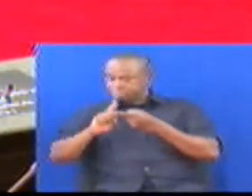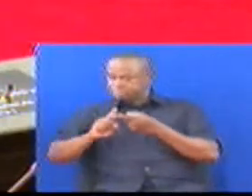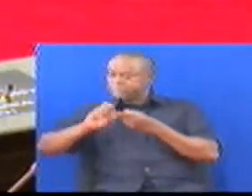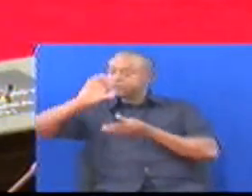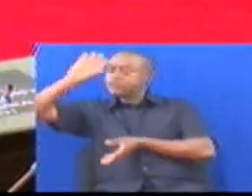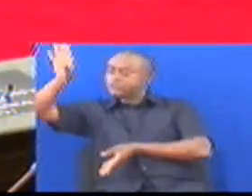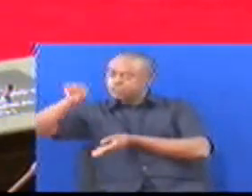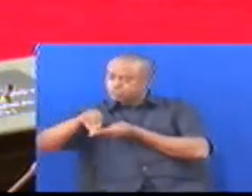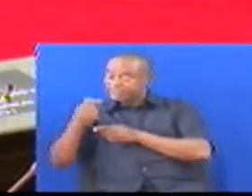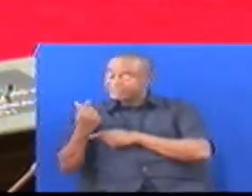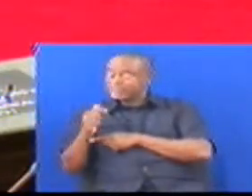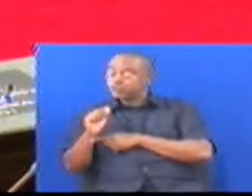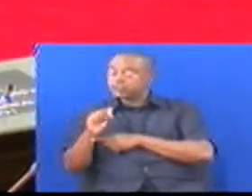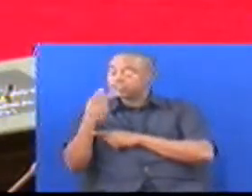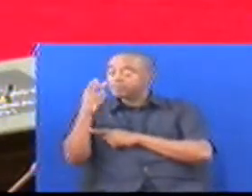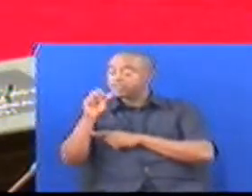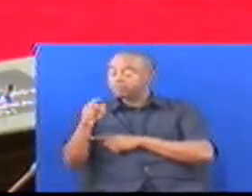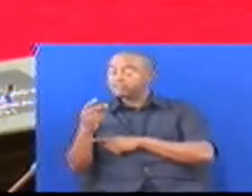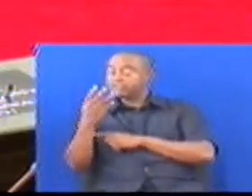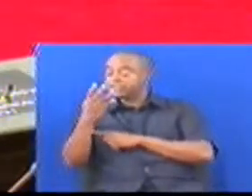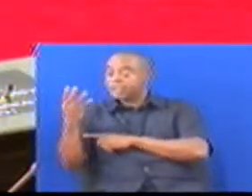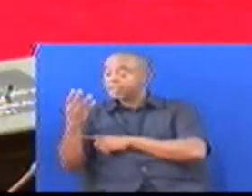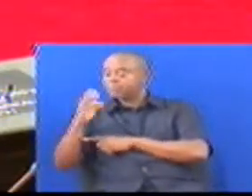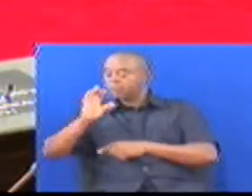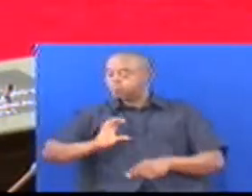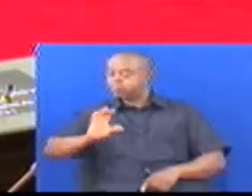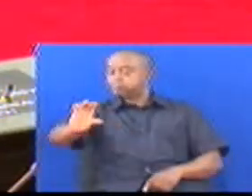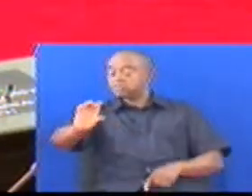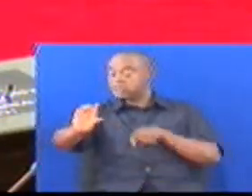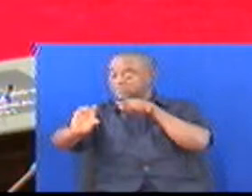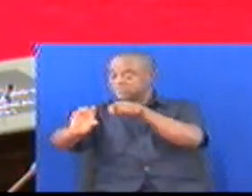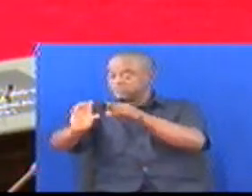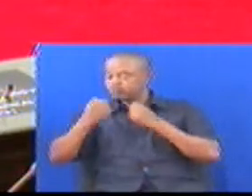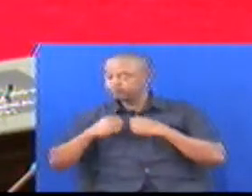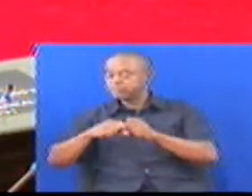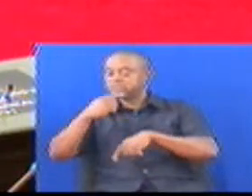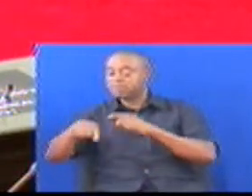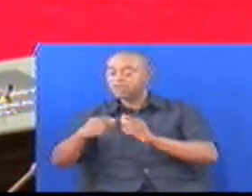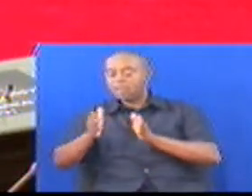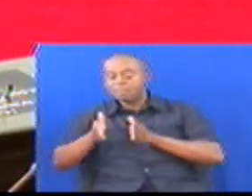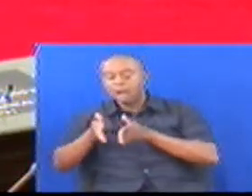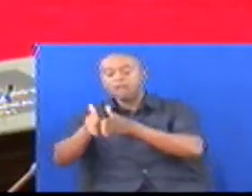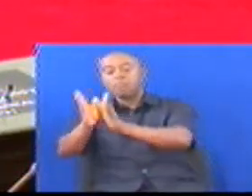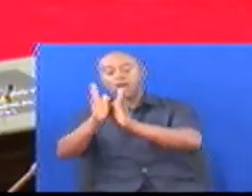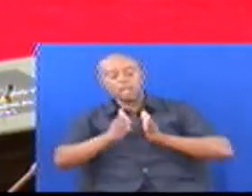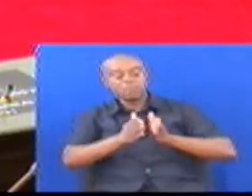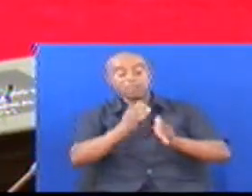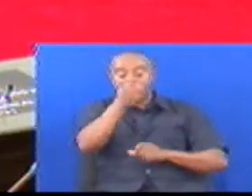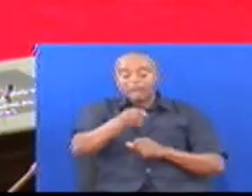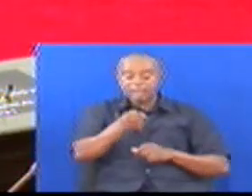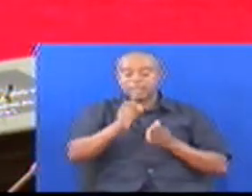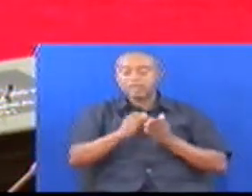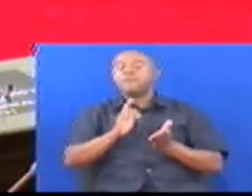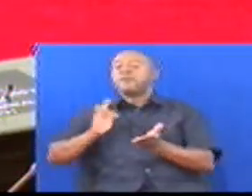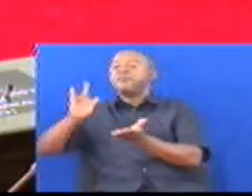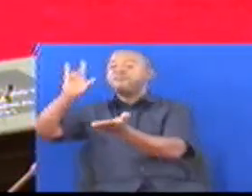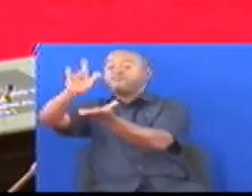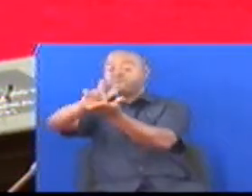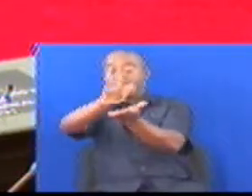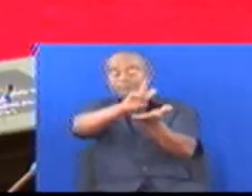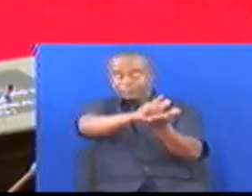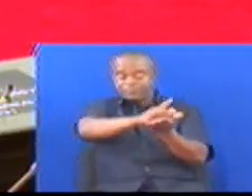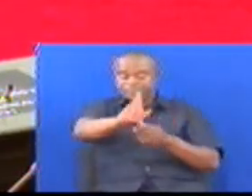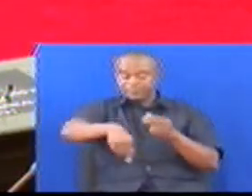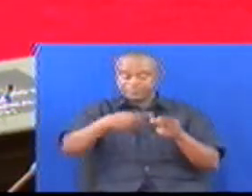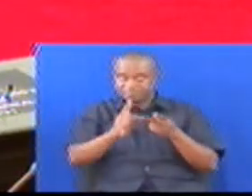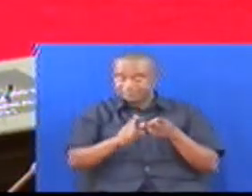ya shilingi trilioni 2.44 zimetolewa kwa ajili ya utekelezaji wa miradi ya barabara, reli na viwanja vya ndege.